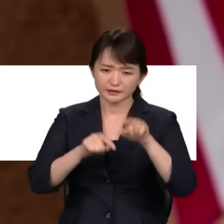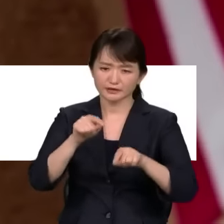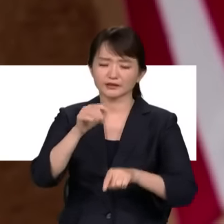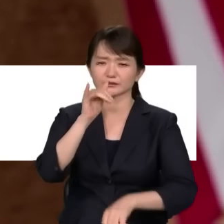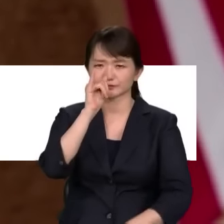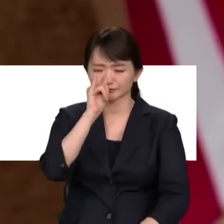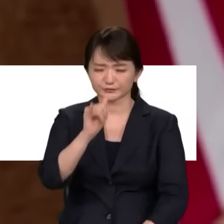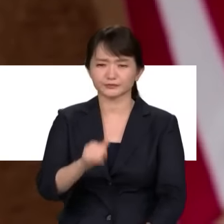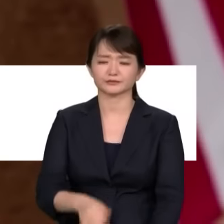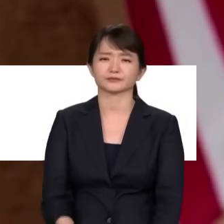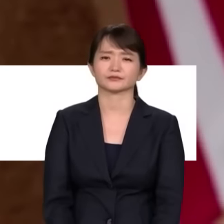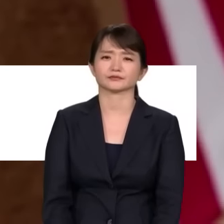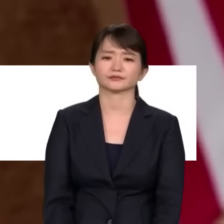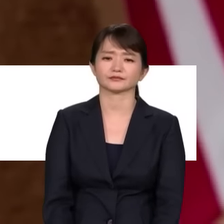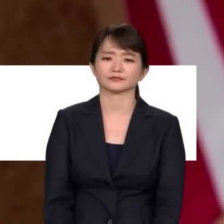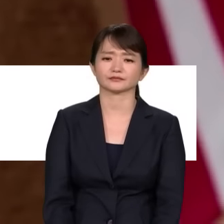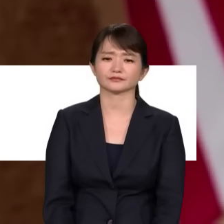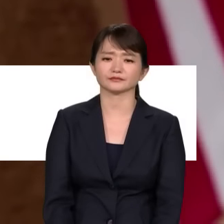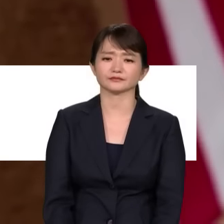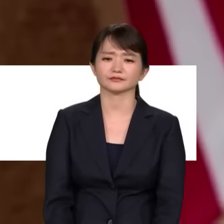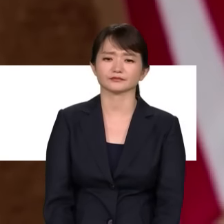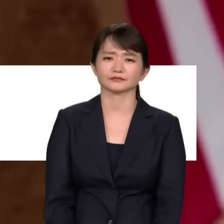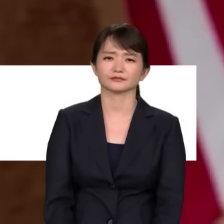and self-determination.